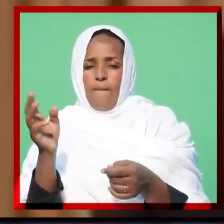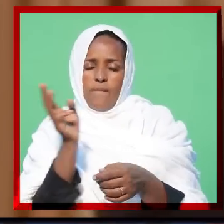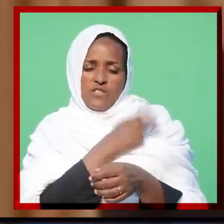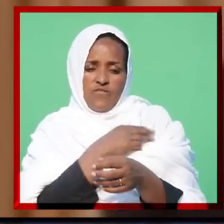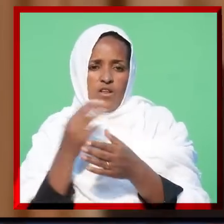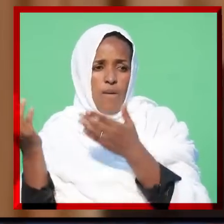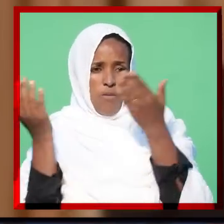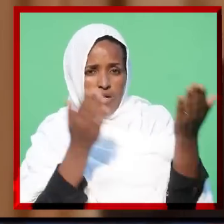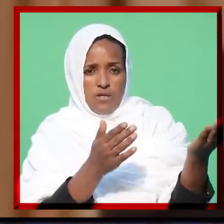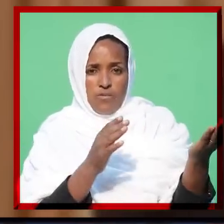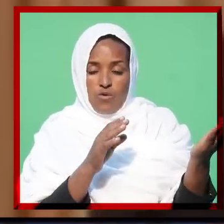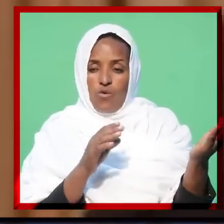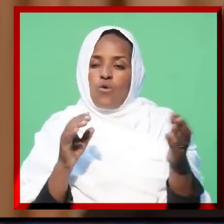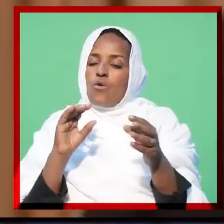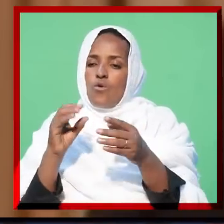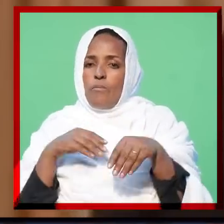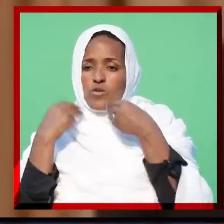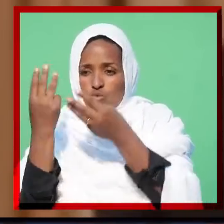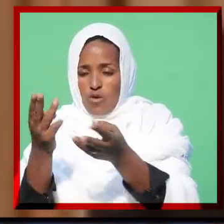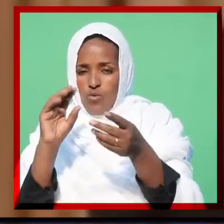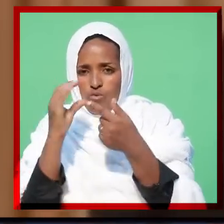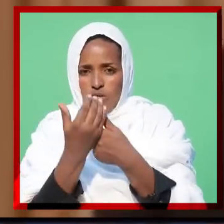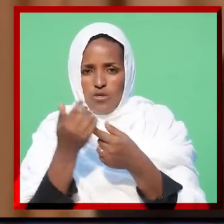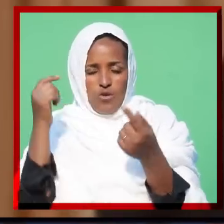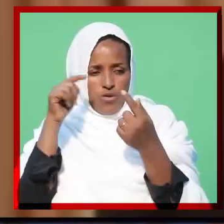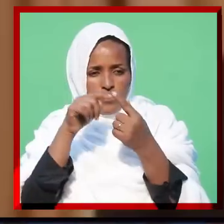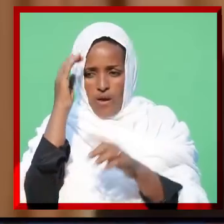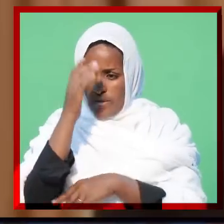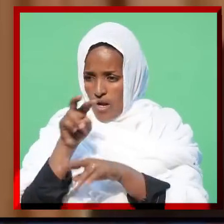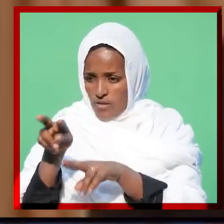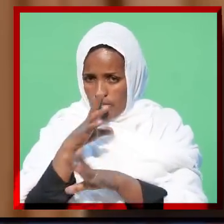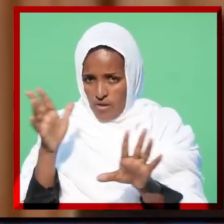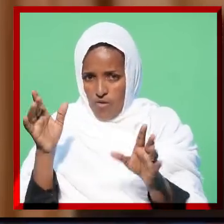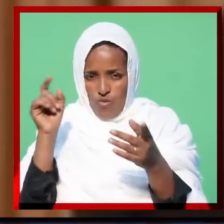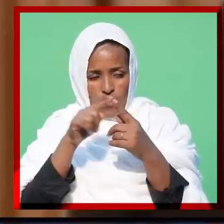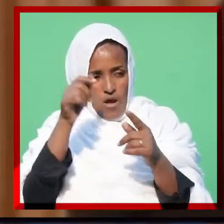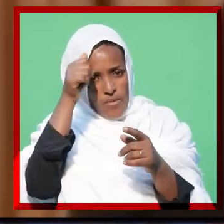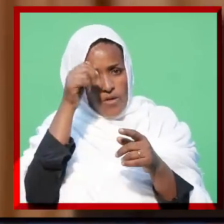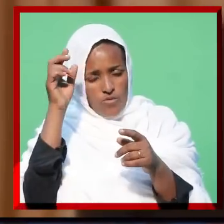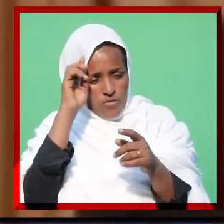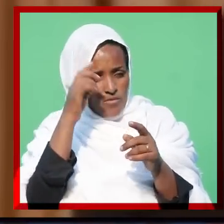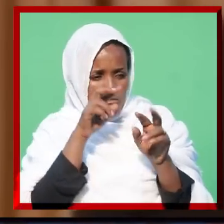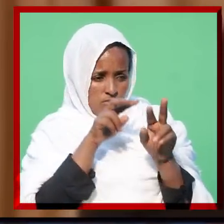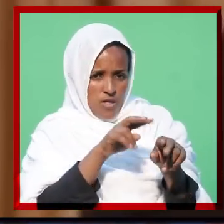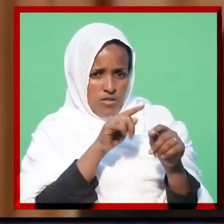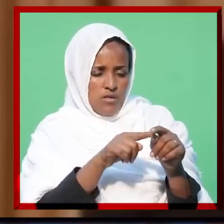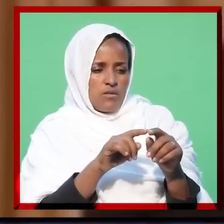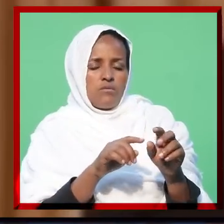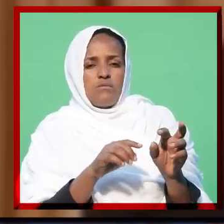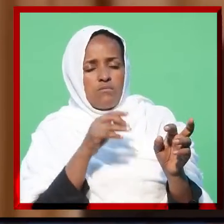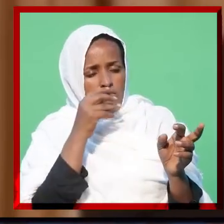በስንፍና ባቀረበው መስዋዕት ሁኔታ እግዚአብሔር ወደ ቃየንና ወደ መስዋዕቱ አልተመለከተም። ወደ አቤልና ወደ መስዋዕቱ እግዚአብሔር ሲመለከት